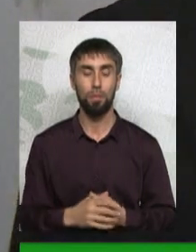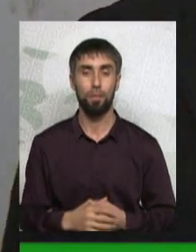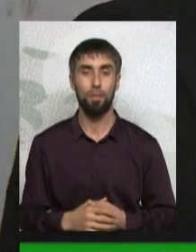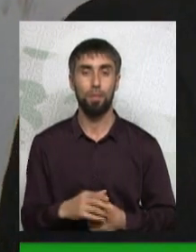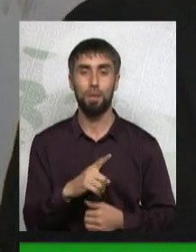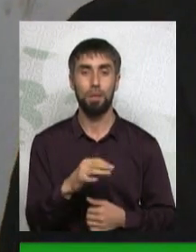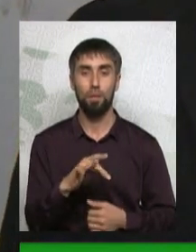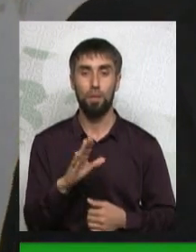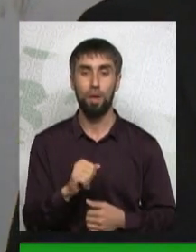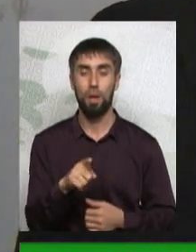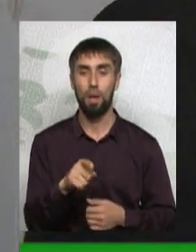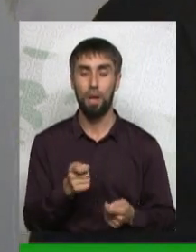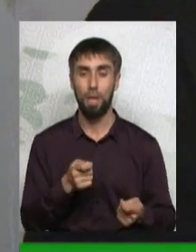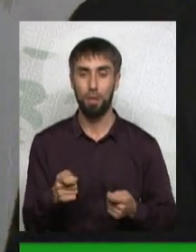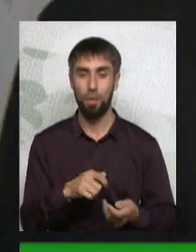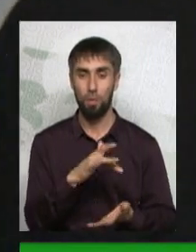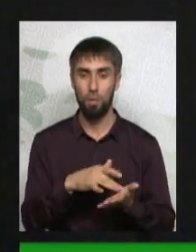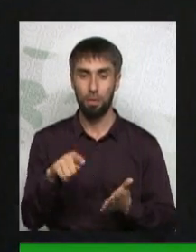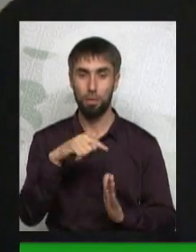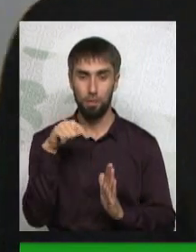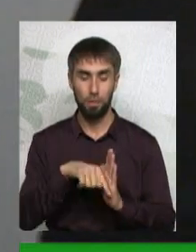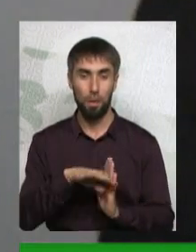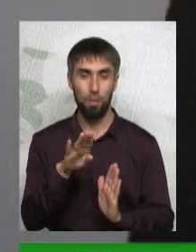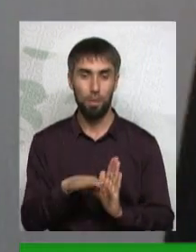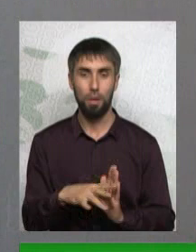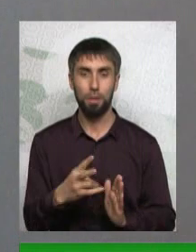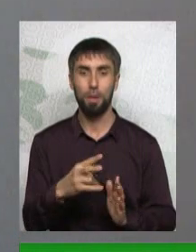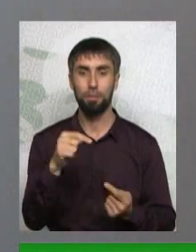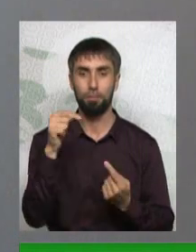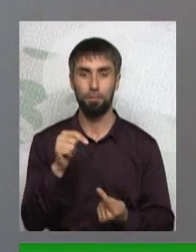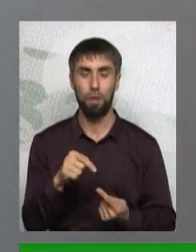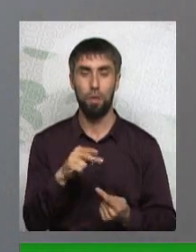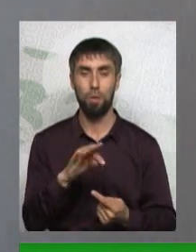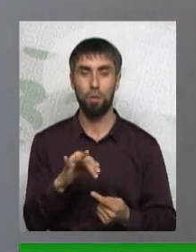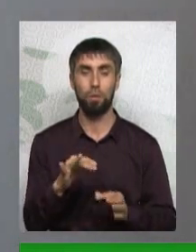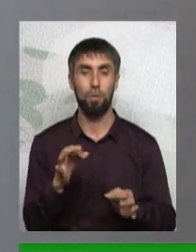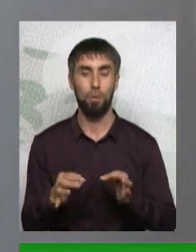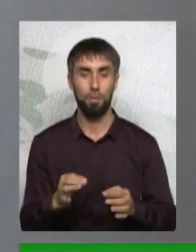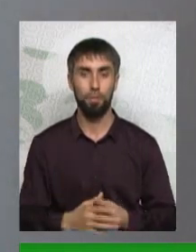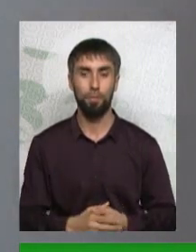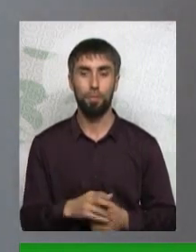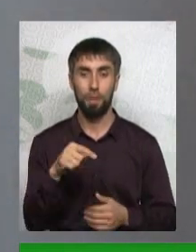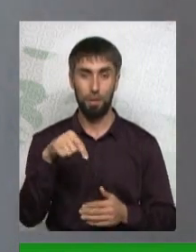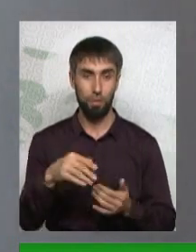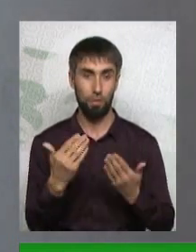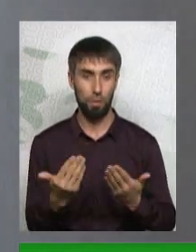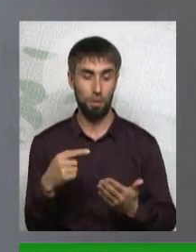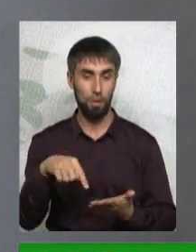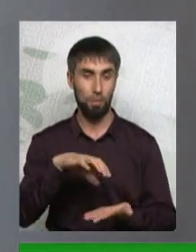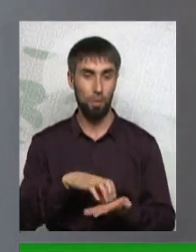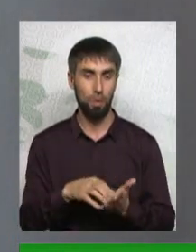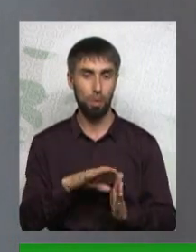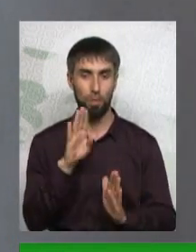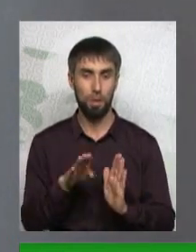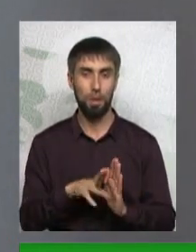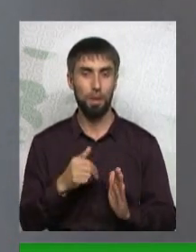города, каждое заглубленное помещение должно соответствовать определенным нормам. В данном подвальном помещении у нас,